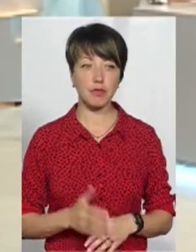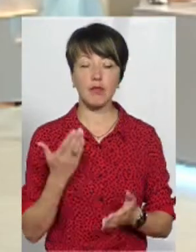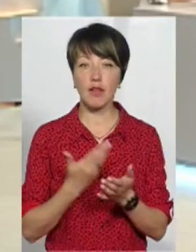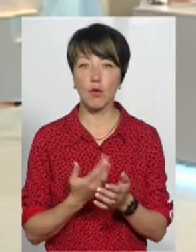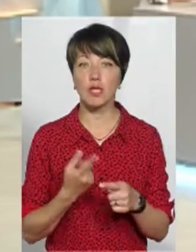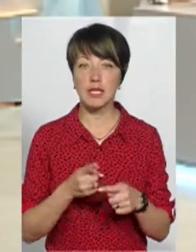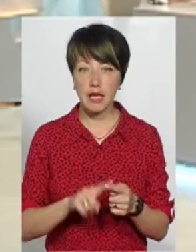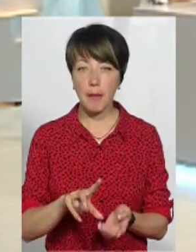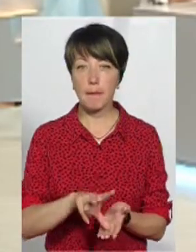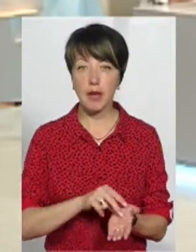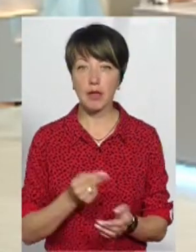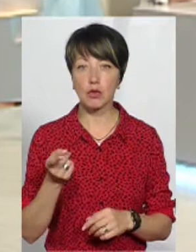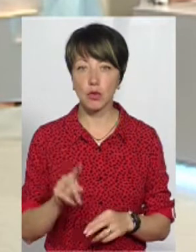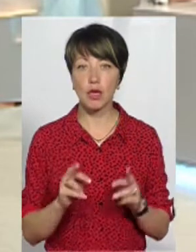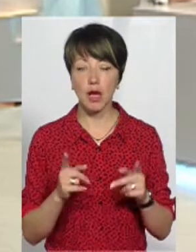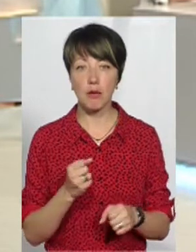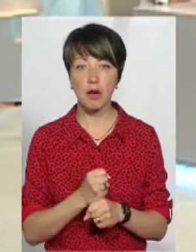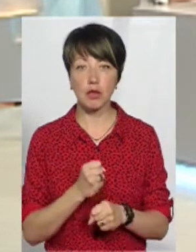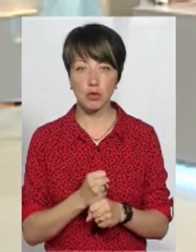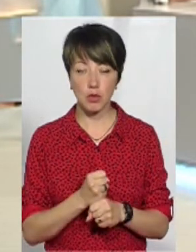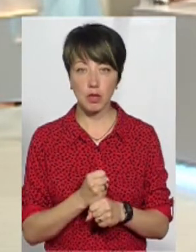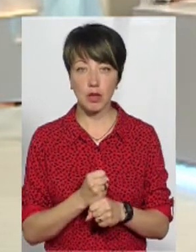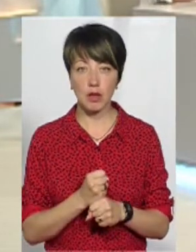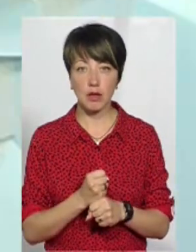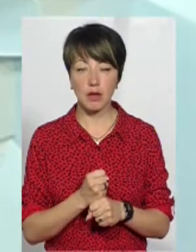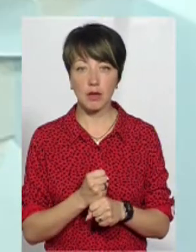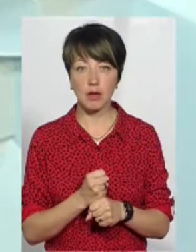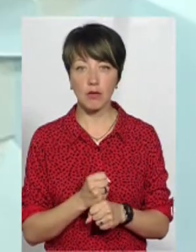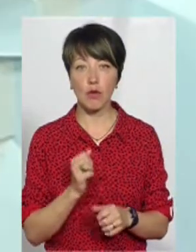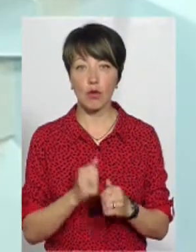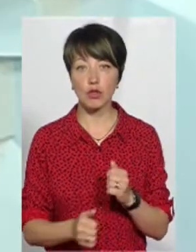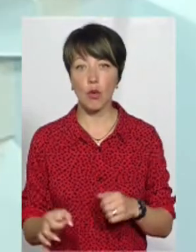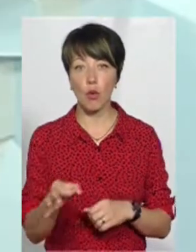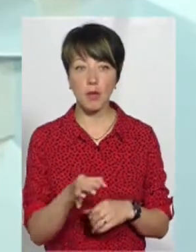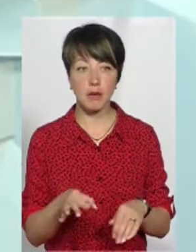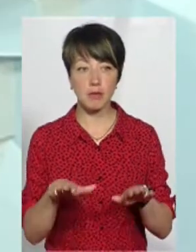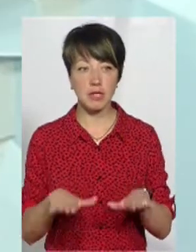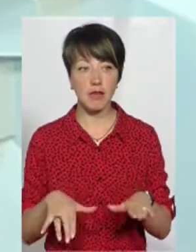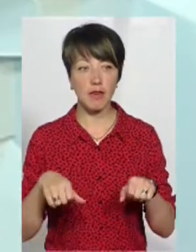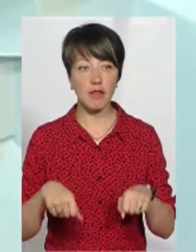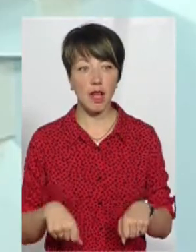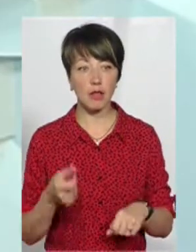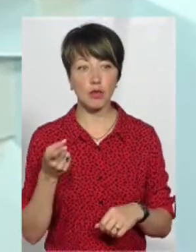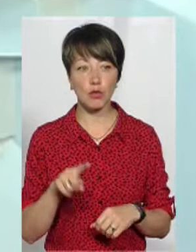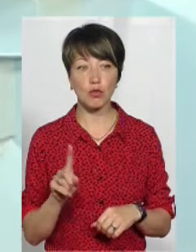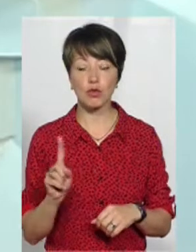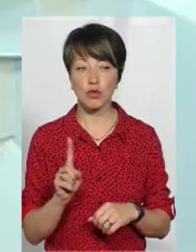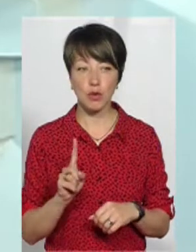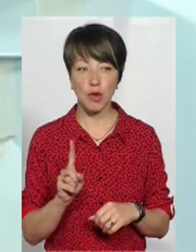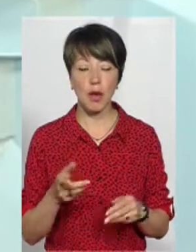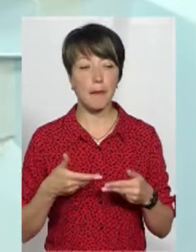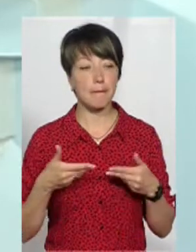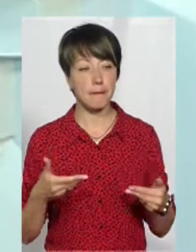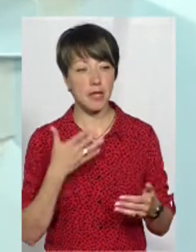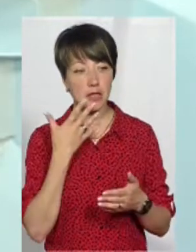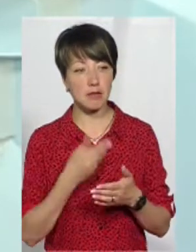Оце якраз приклад того, як працює в кожній області місцева влада, тому що ми